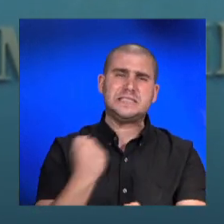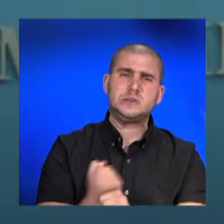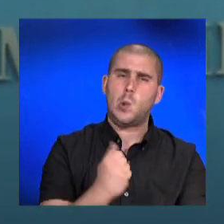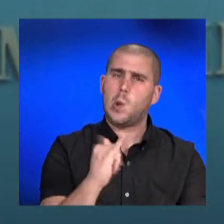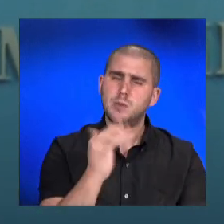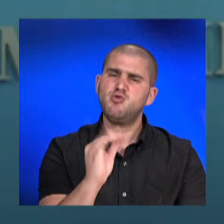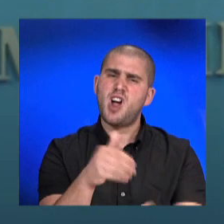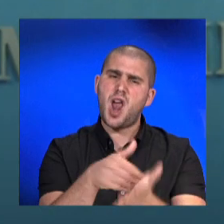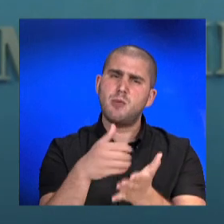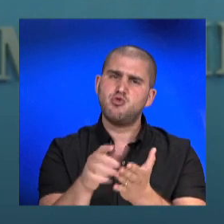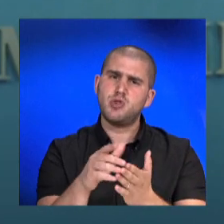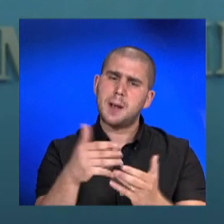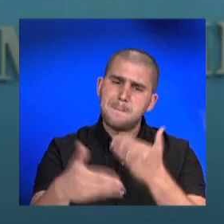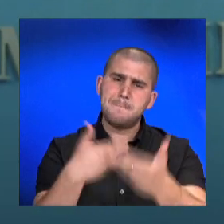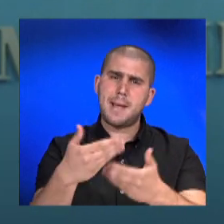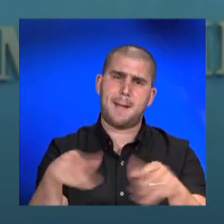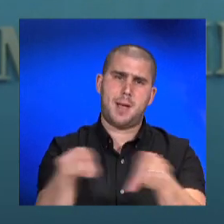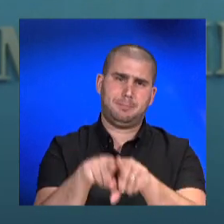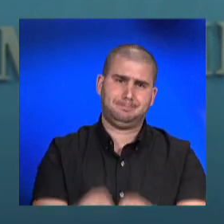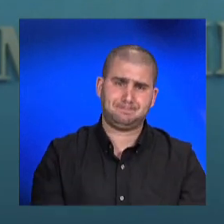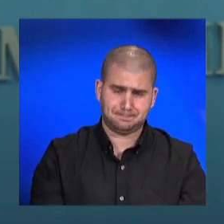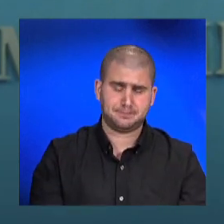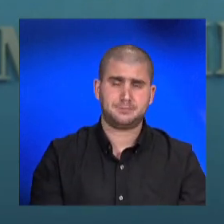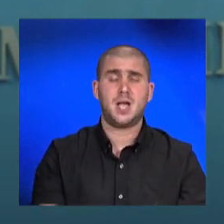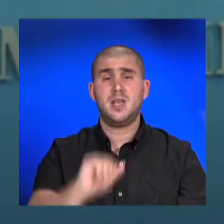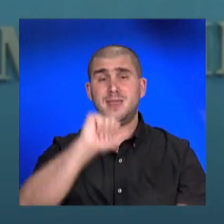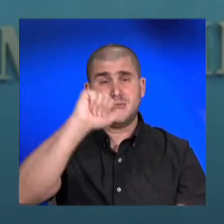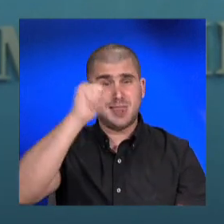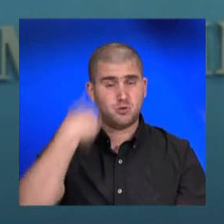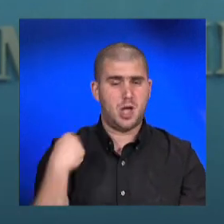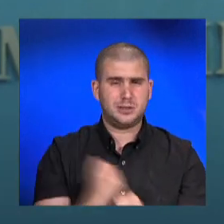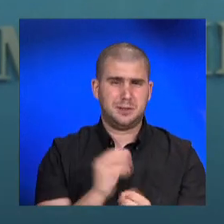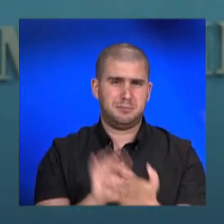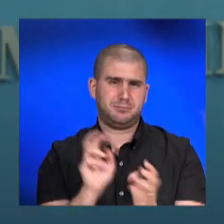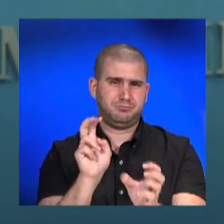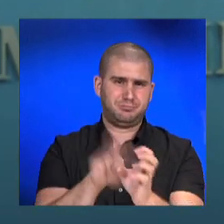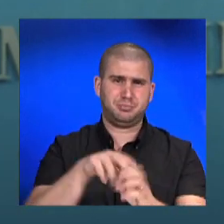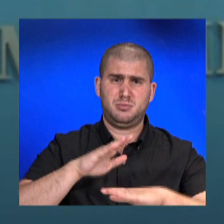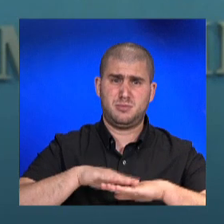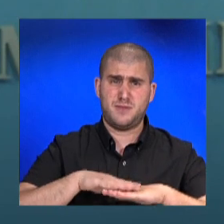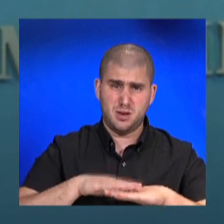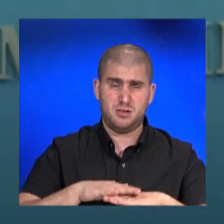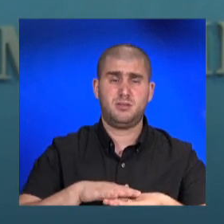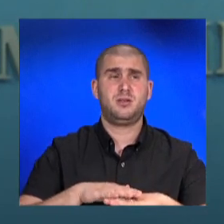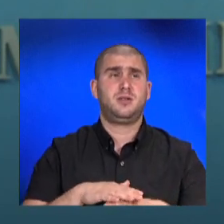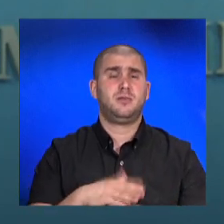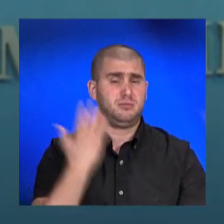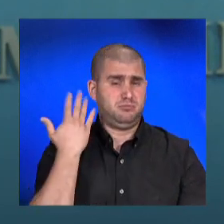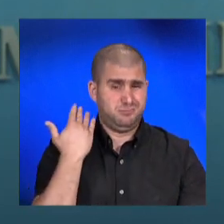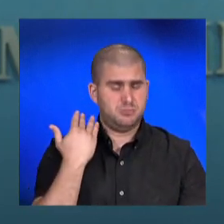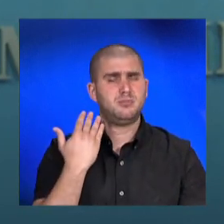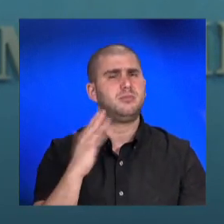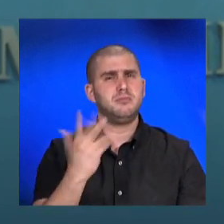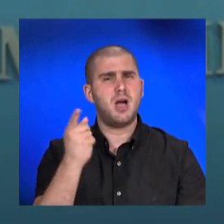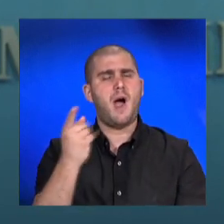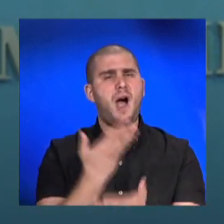המגמה. הדבר הראשון שעשיתי עם כניסתי לתפקידי, לא מכבר, זה לקחת את אותם החלטות שהתקבלו